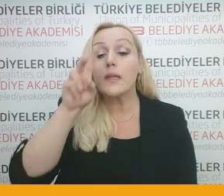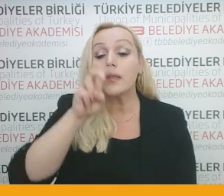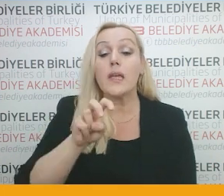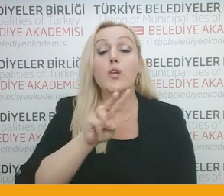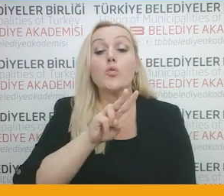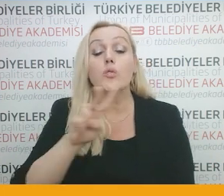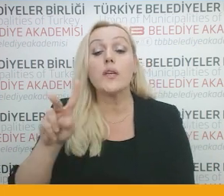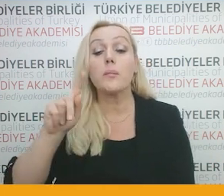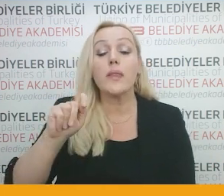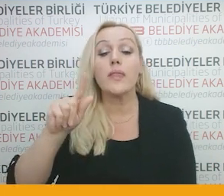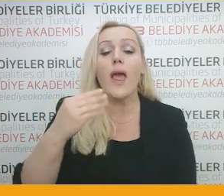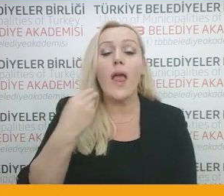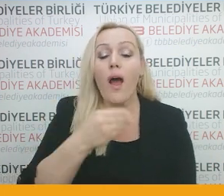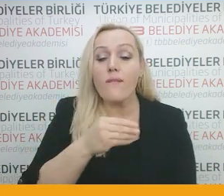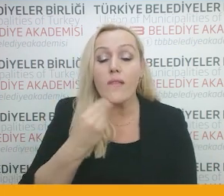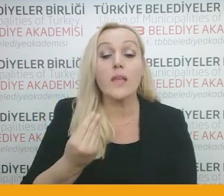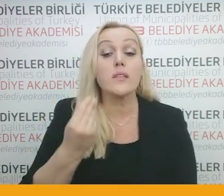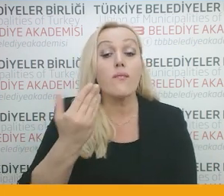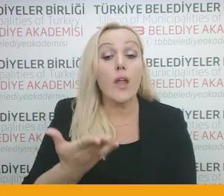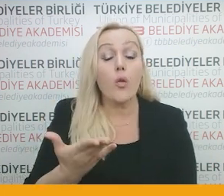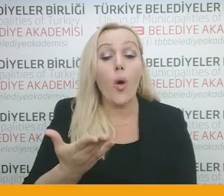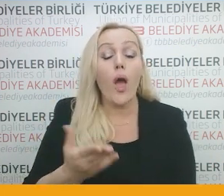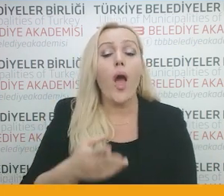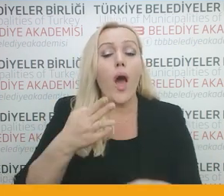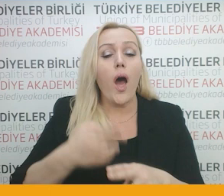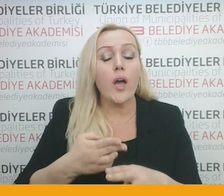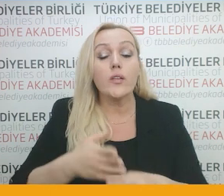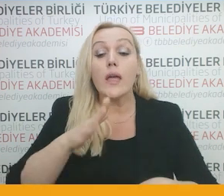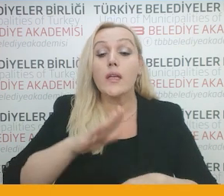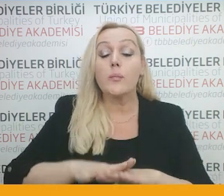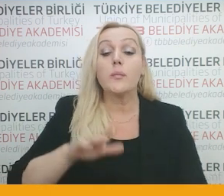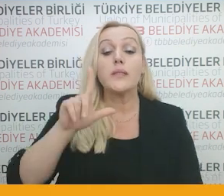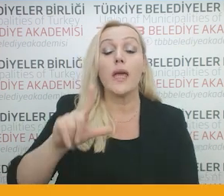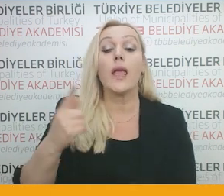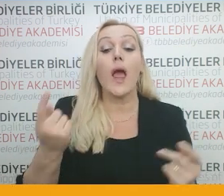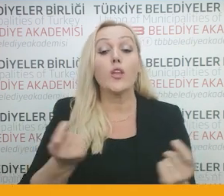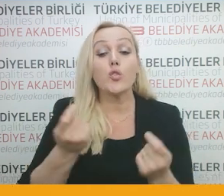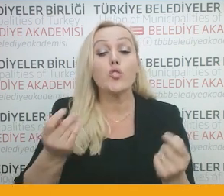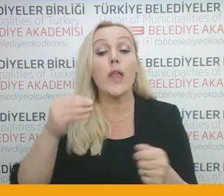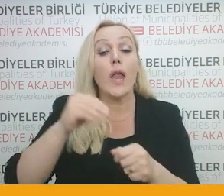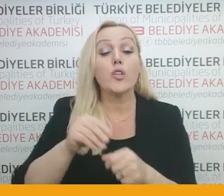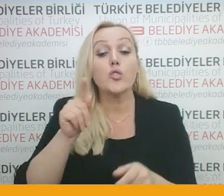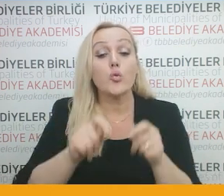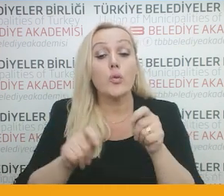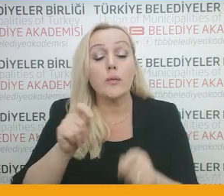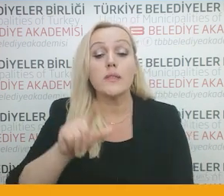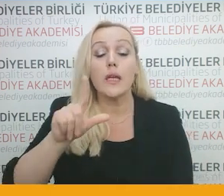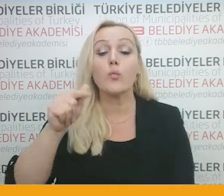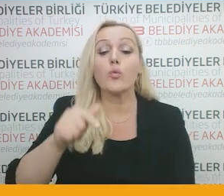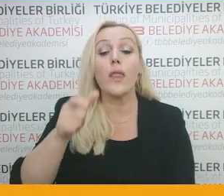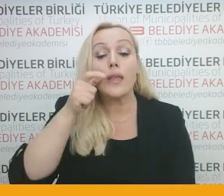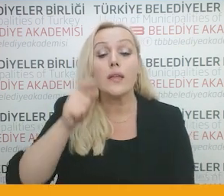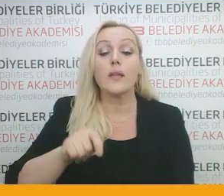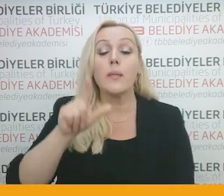3.820 lira avans limiti vardı. Bunlar ivedi veya zorunlu hemen yapılması gereken işler için kullanılması gerekir. Buraya dikkat etmemiz